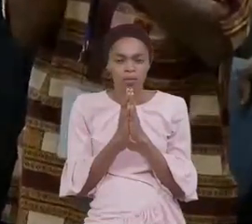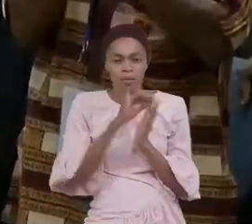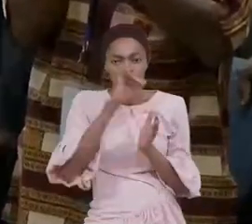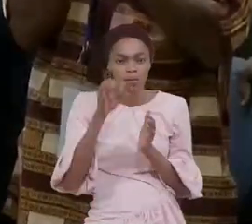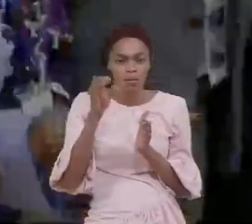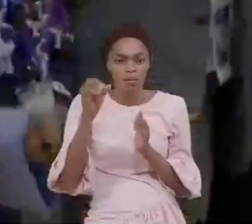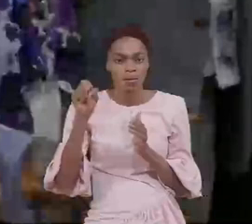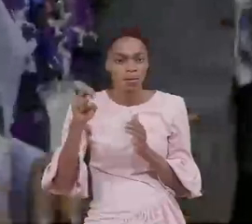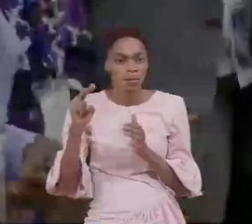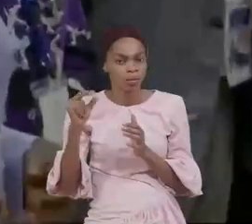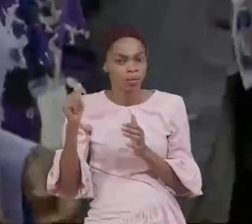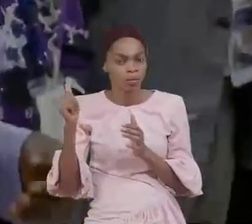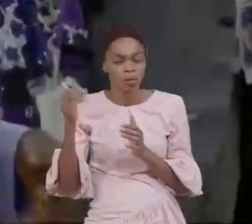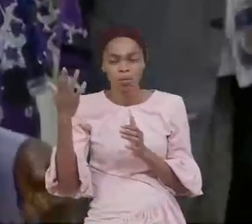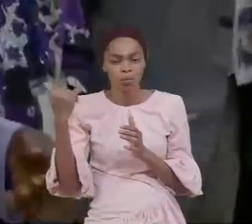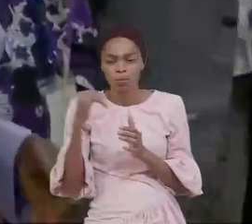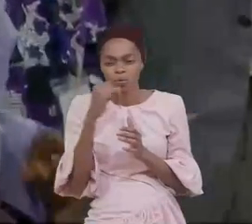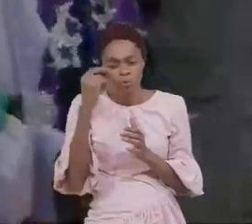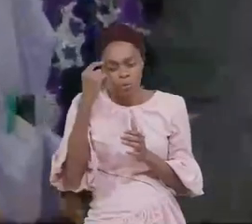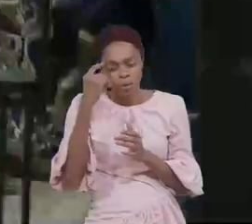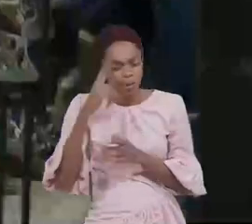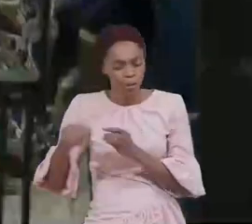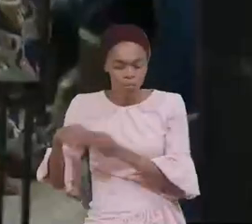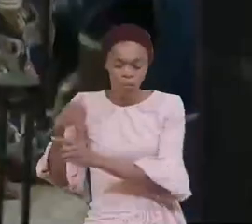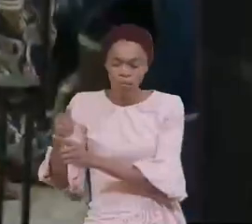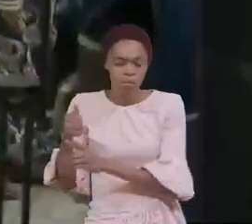Josué ne pensait pas à lui-même